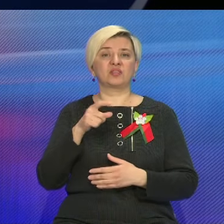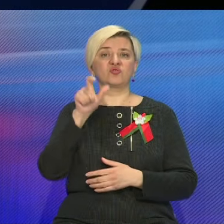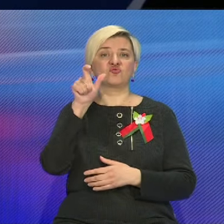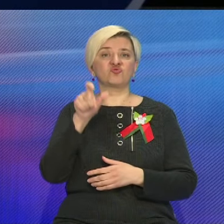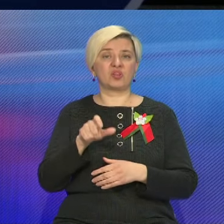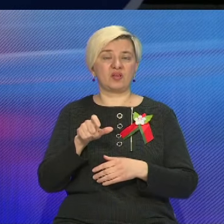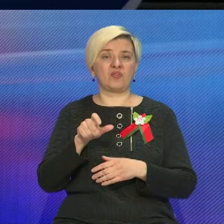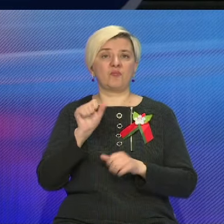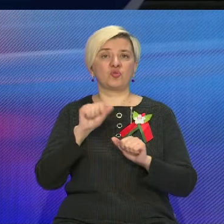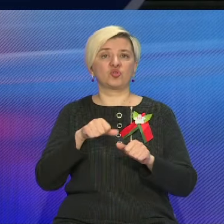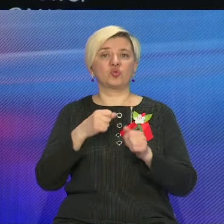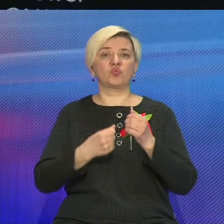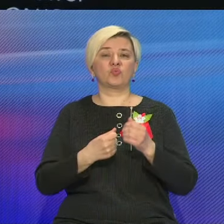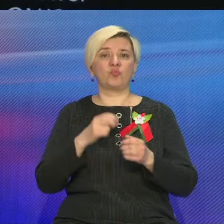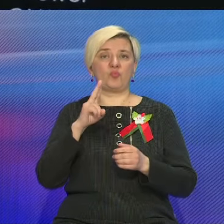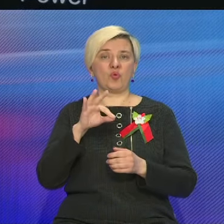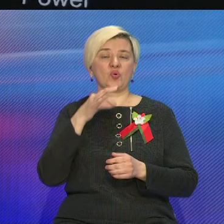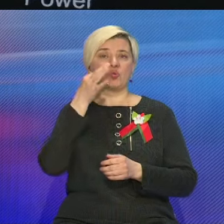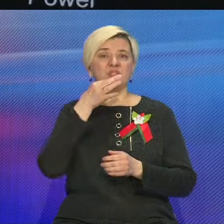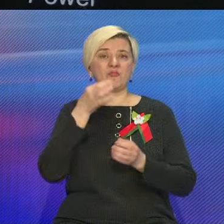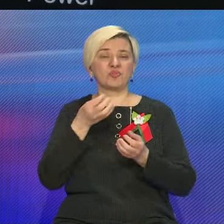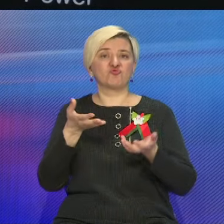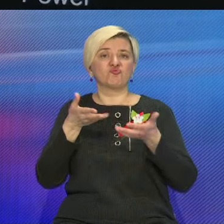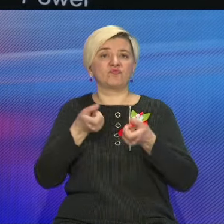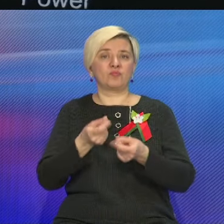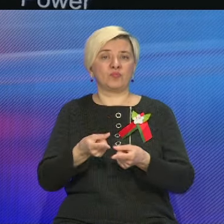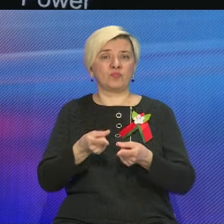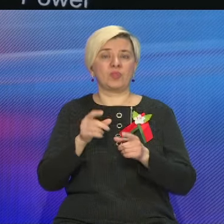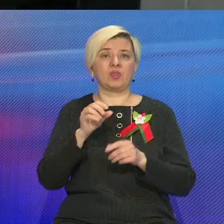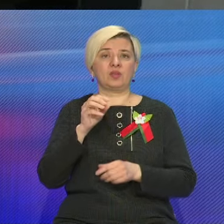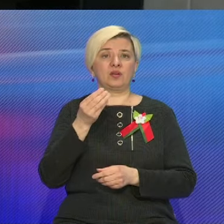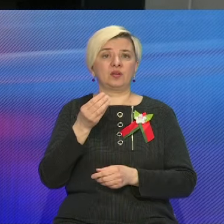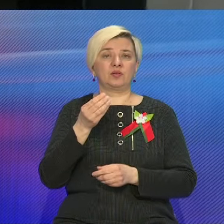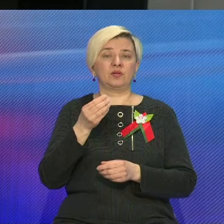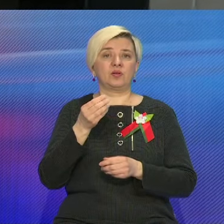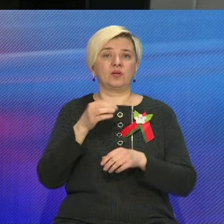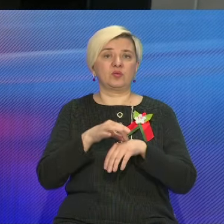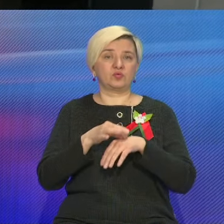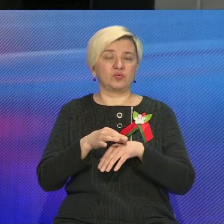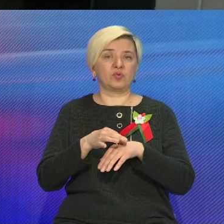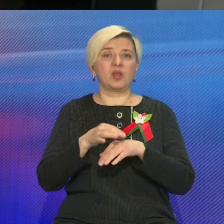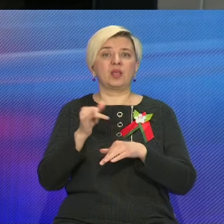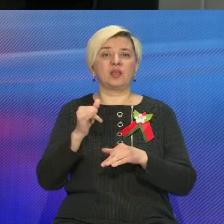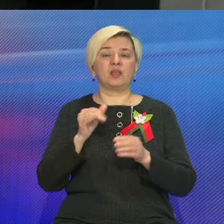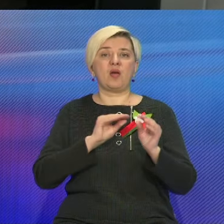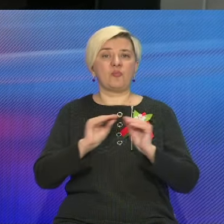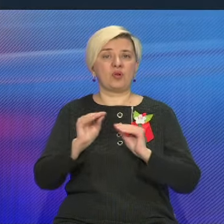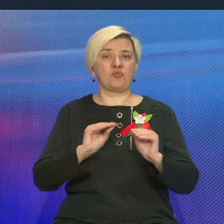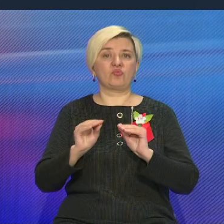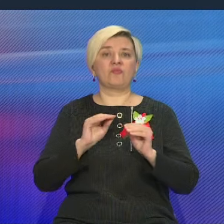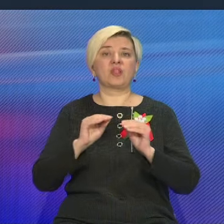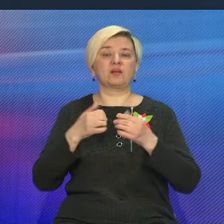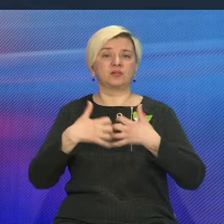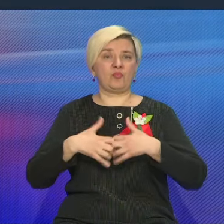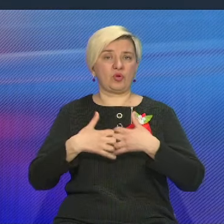шалупіні сланечніка. Здзейсніць усе гэтыя маніпуляцыі прызвана лабараторыя з самым сучасным абсталяваннем і апаратам. апаратами, які